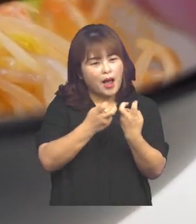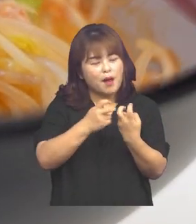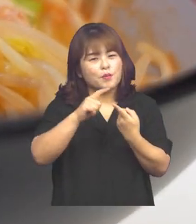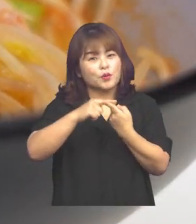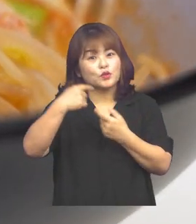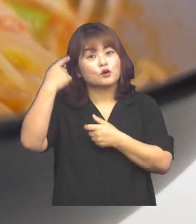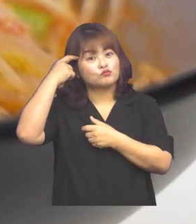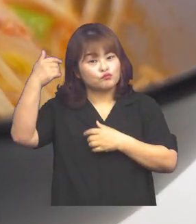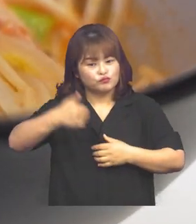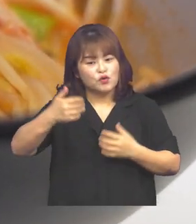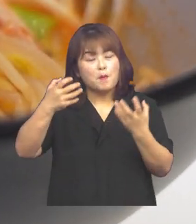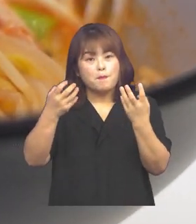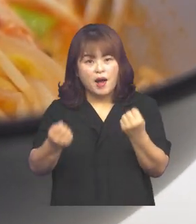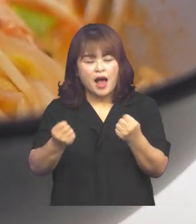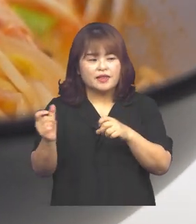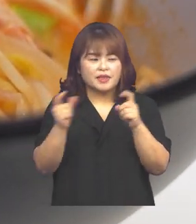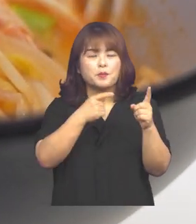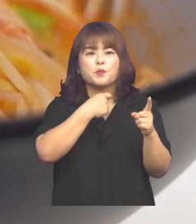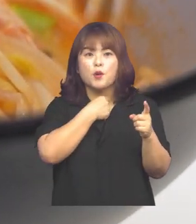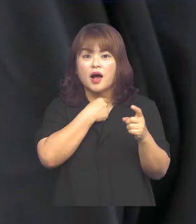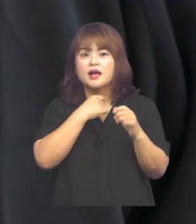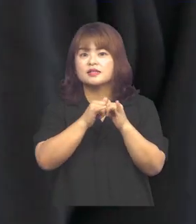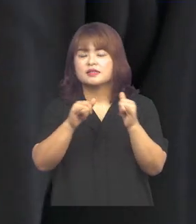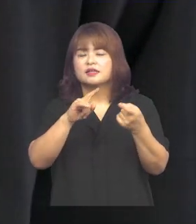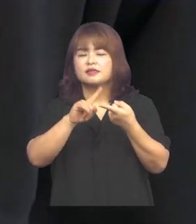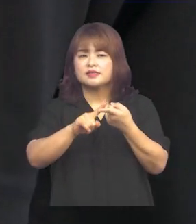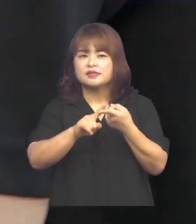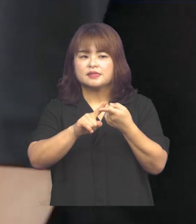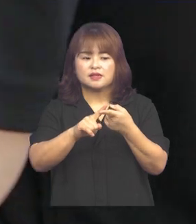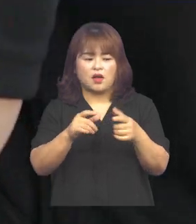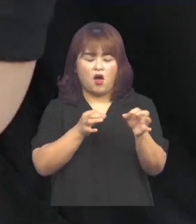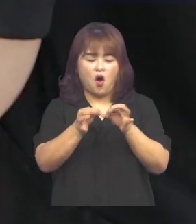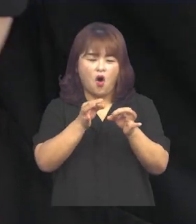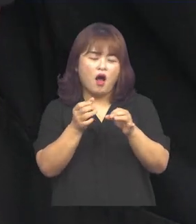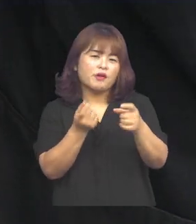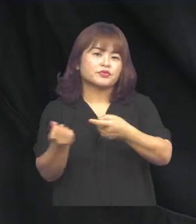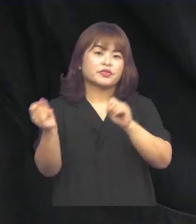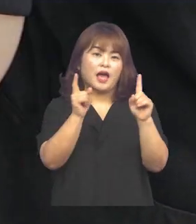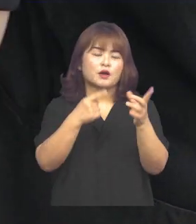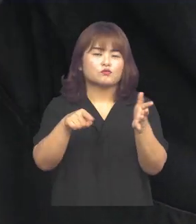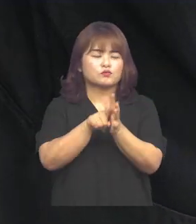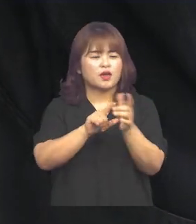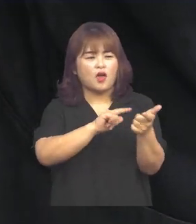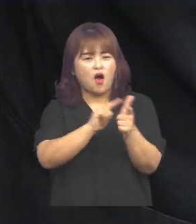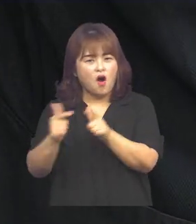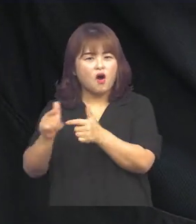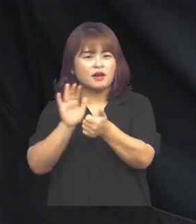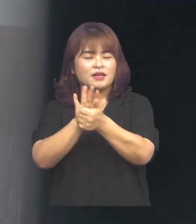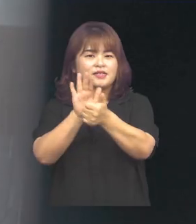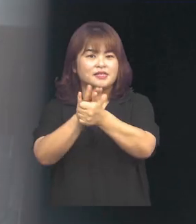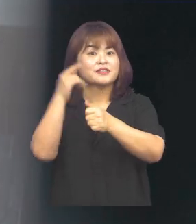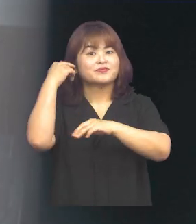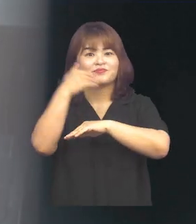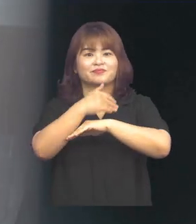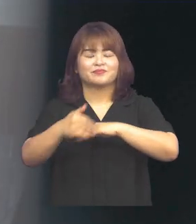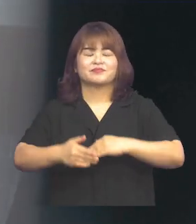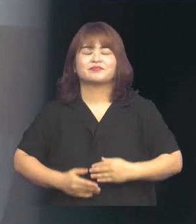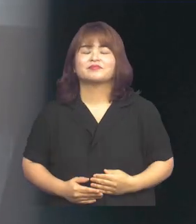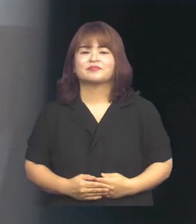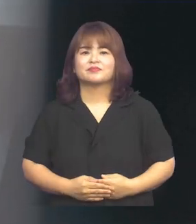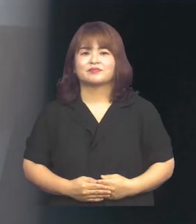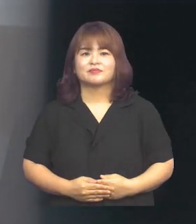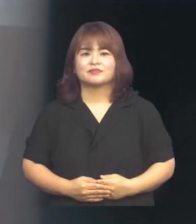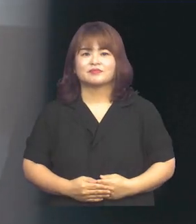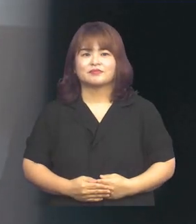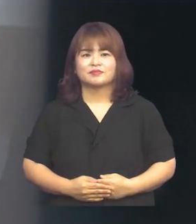노하우, 감행 문의가 이어지고 있다며 자립을 꿈꾸는 참여자들이 경제적 자립에 성공할 수 있도록 다양한 지원을 보내겠다고